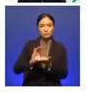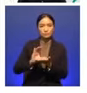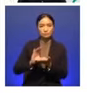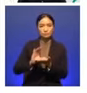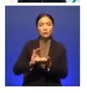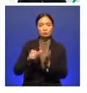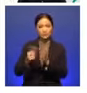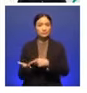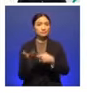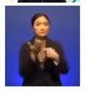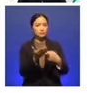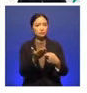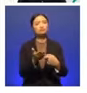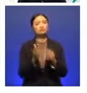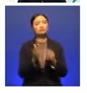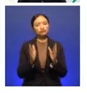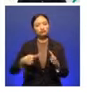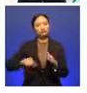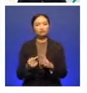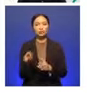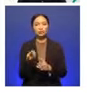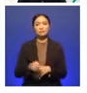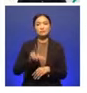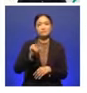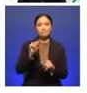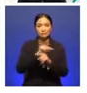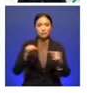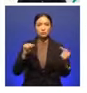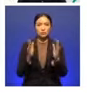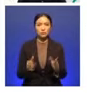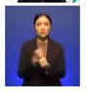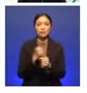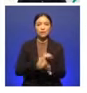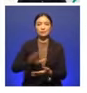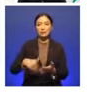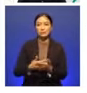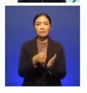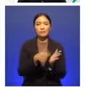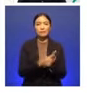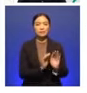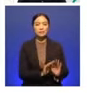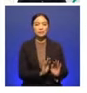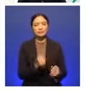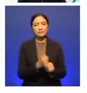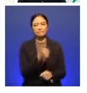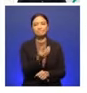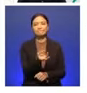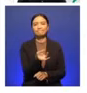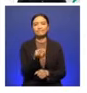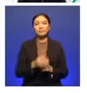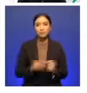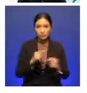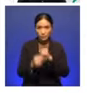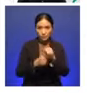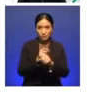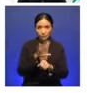ษียังมีจำนวนน้อยอยู่ในปัจจุบันประมาณร้อยละ30ของวัยทำงานนะฮะแล้วก็การจัดเก็บภาษีทางตรงทำได้น้อยนะฮะในปี